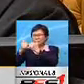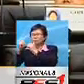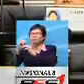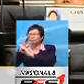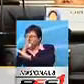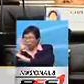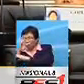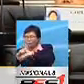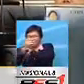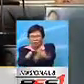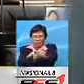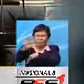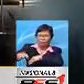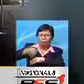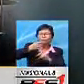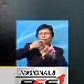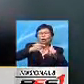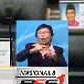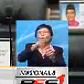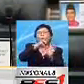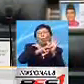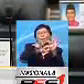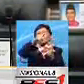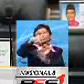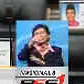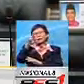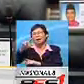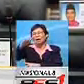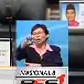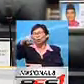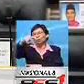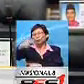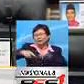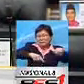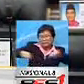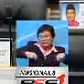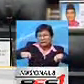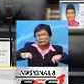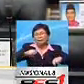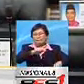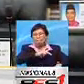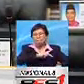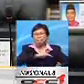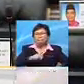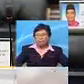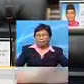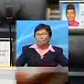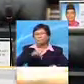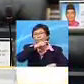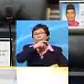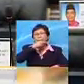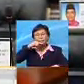soalan tambahan Wakil PKR Gopeng, Dr. Lee Bon Chi, mengenai tindakan kementerian menangani ancaman lone